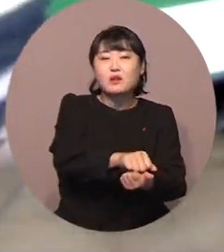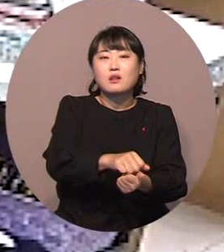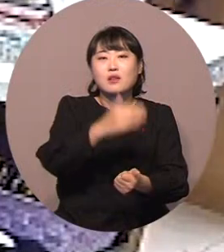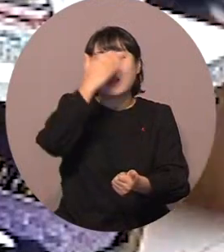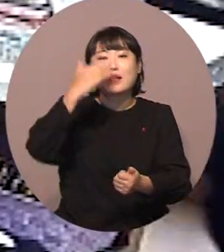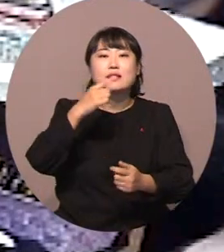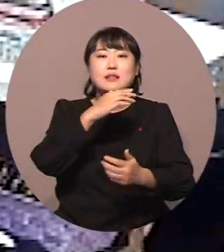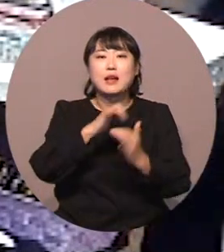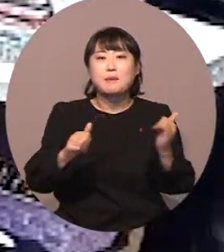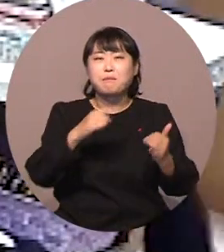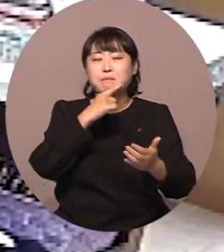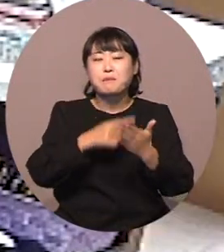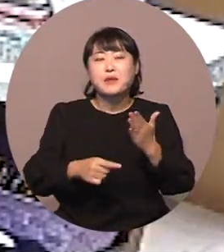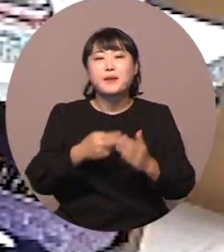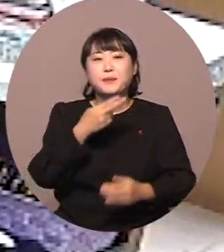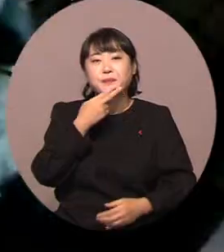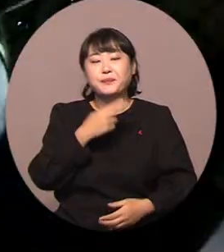인명피해는 없었습니다